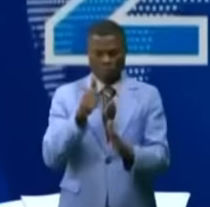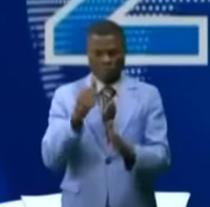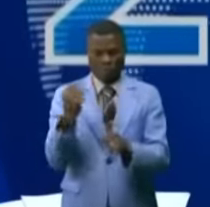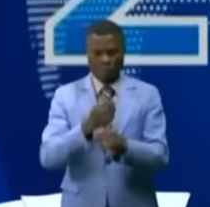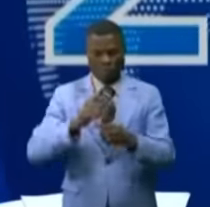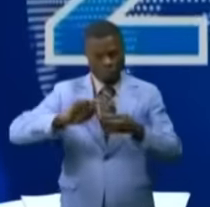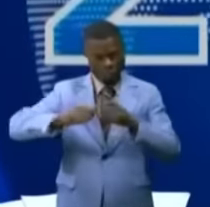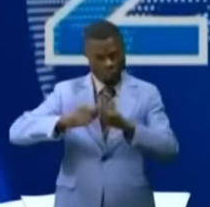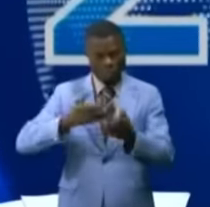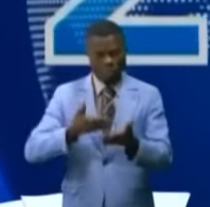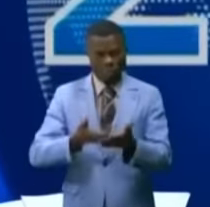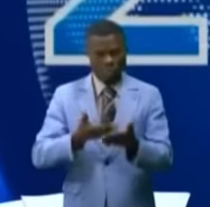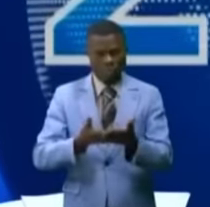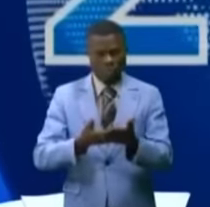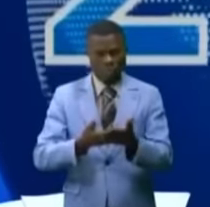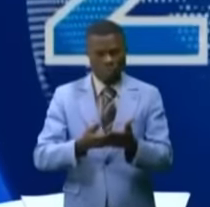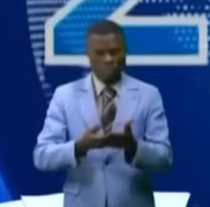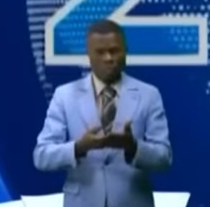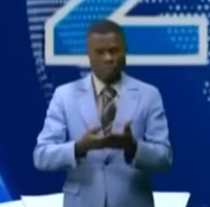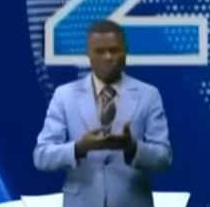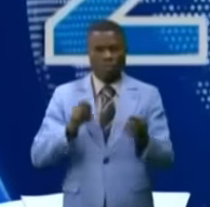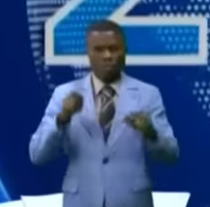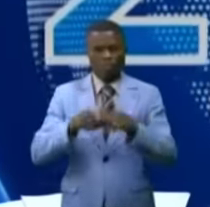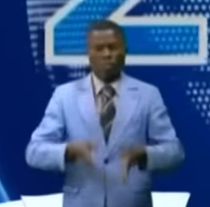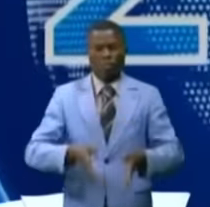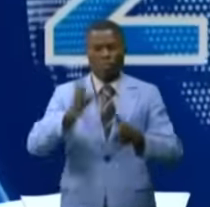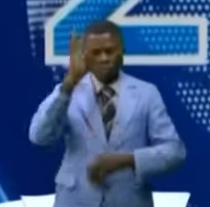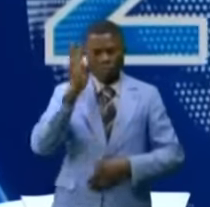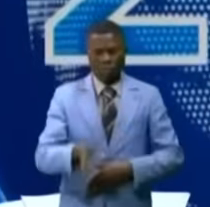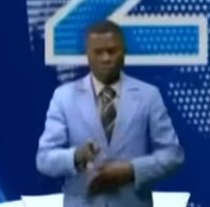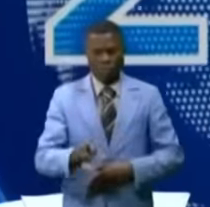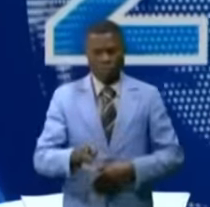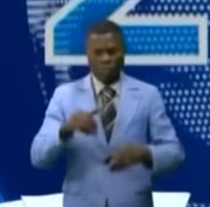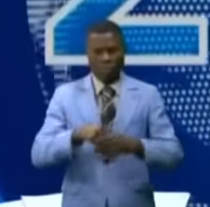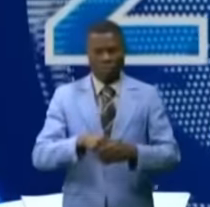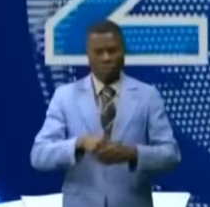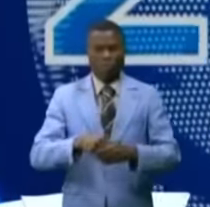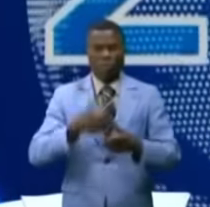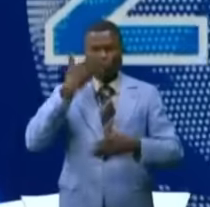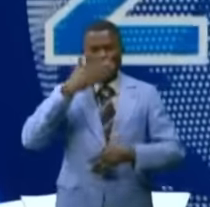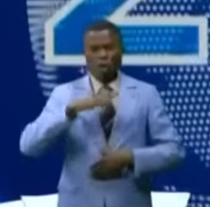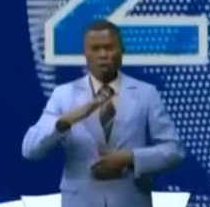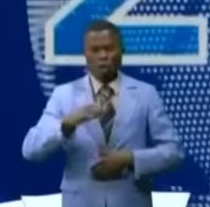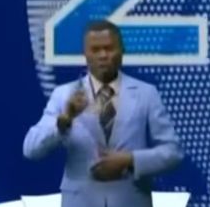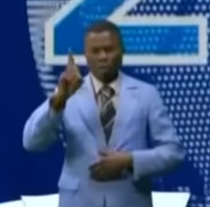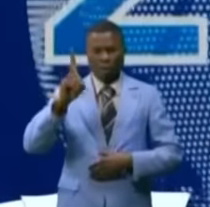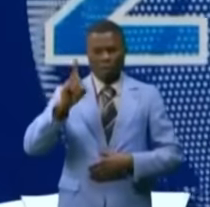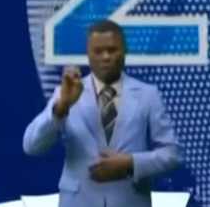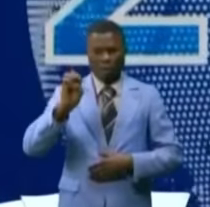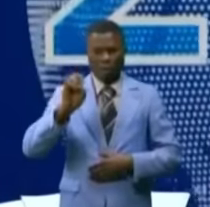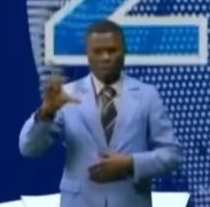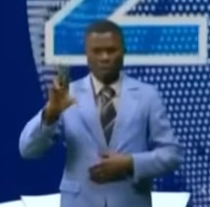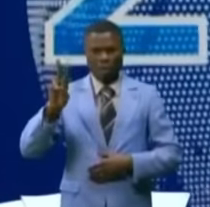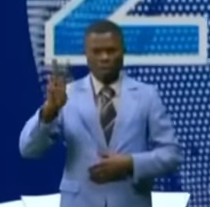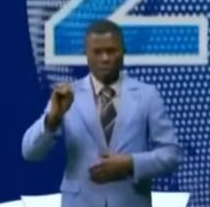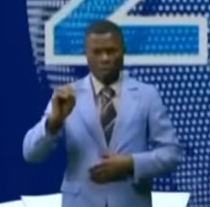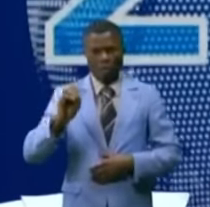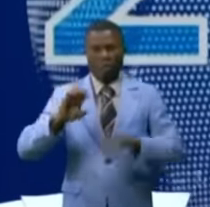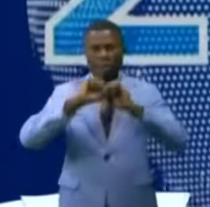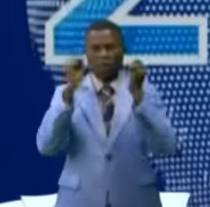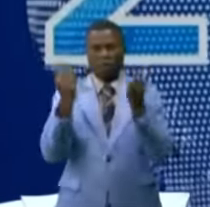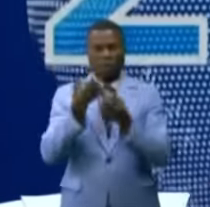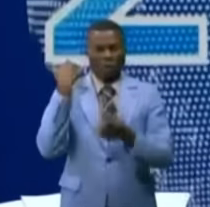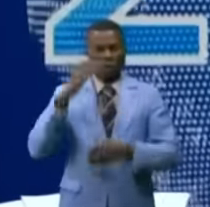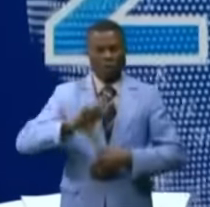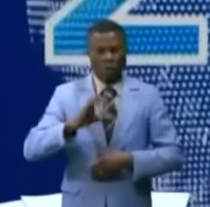de réparation de la fuite sur la DN400 au niveau de la maternité à Delvaux. Par ailleurs, la régie des eaux informe également